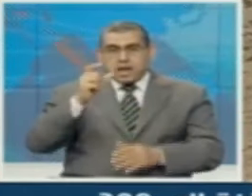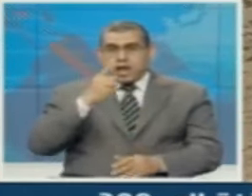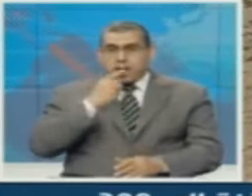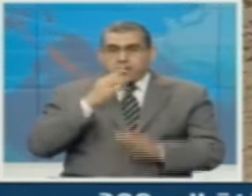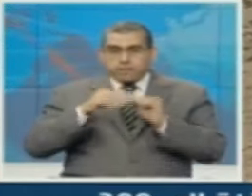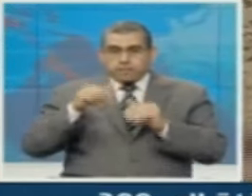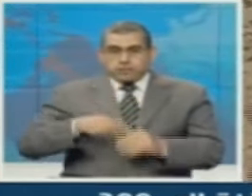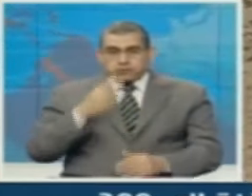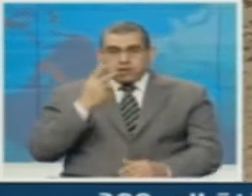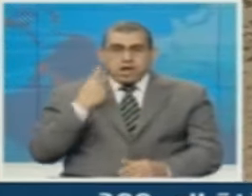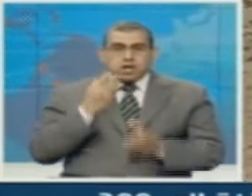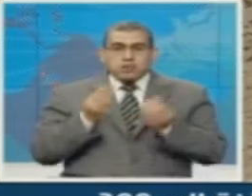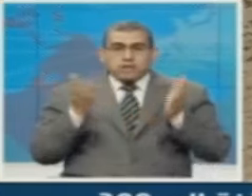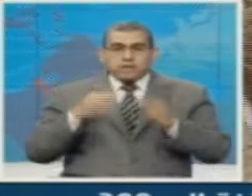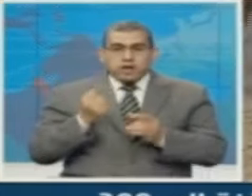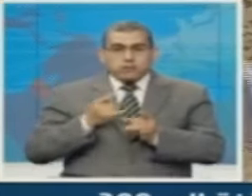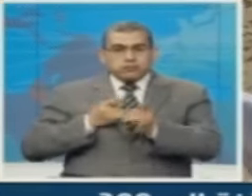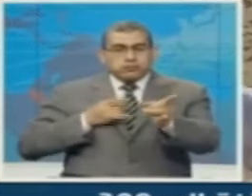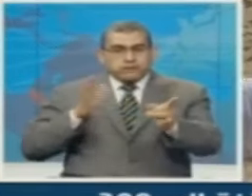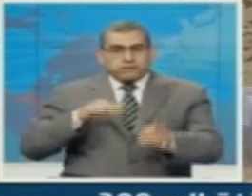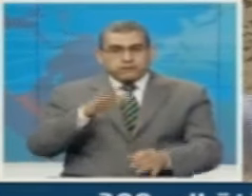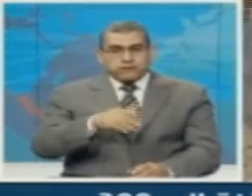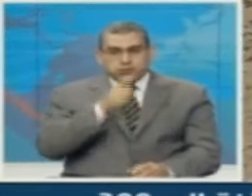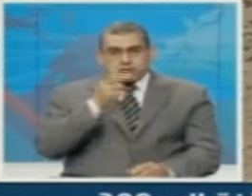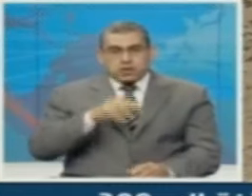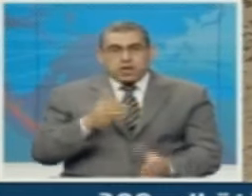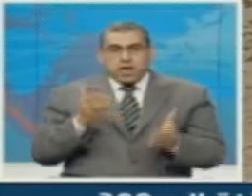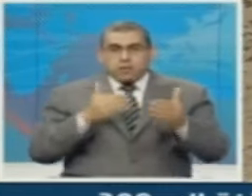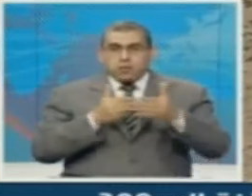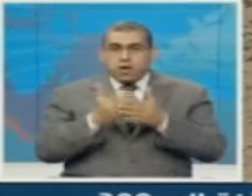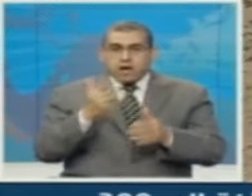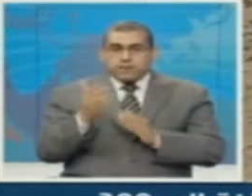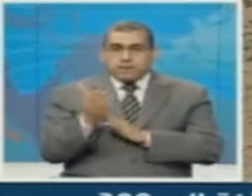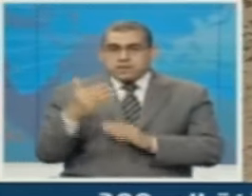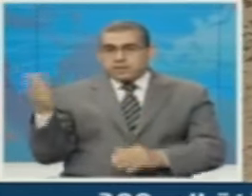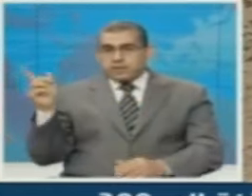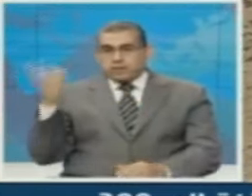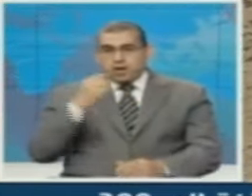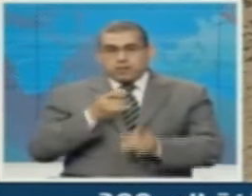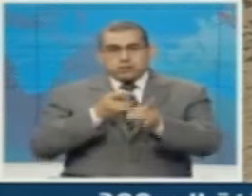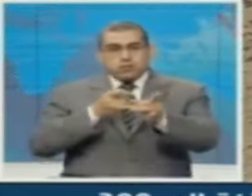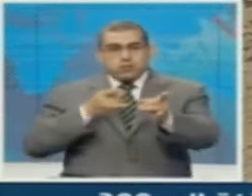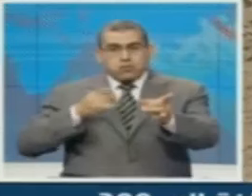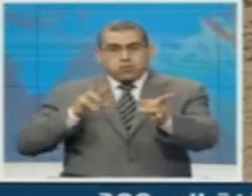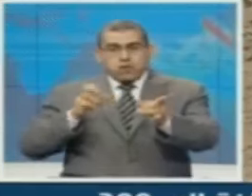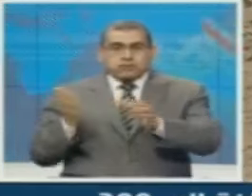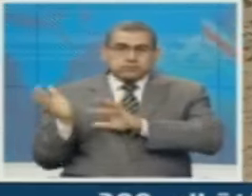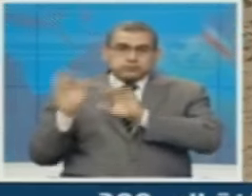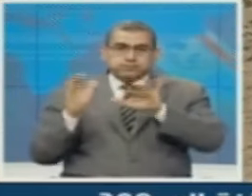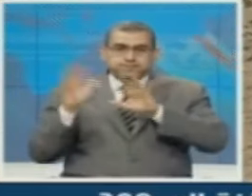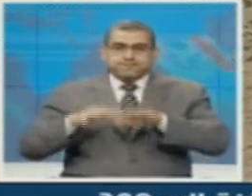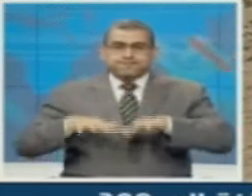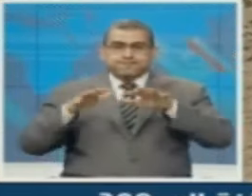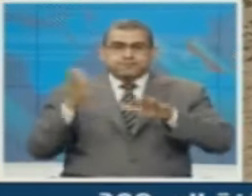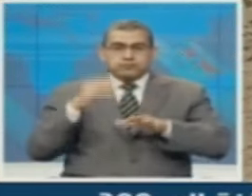المصري، اصطفاف عدد كبير من الشاحنات، وأيضا في نفس الوقت يخرج من على يميني هنا أيضا الشاحنات التي تحمل المساعدات التي